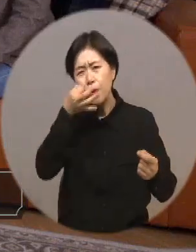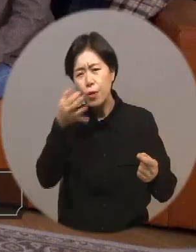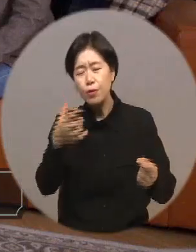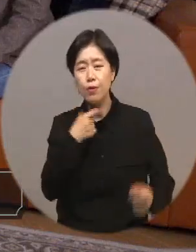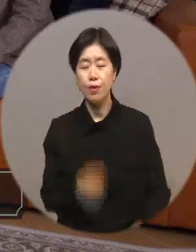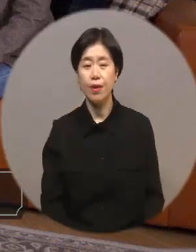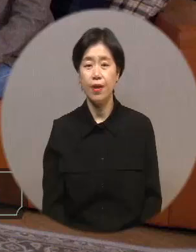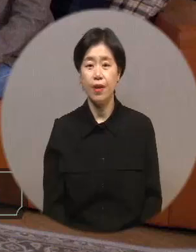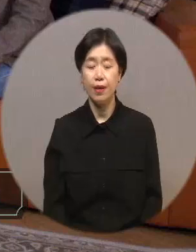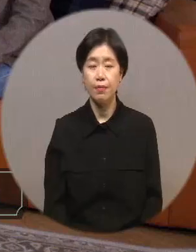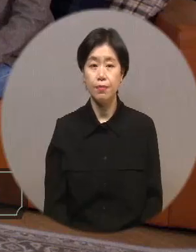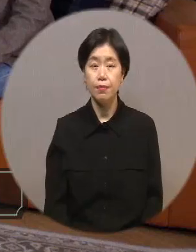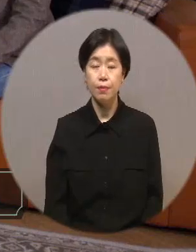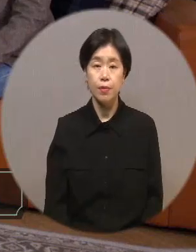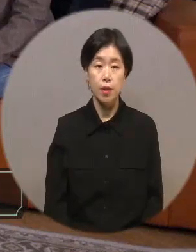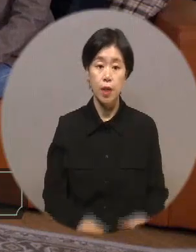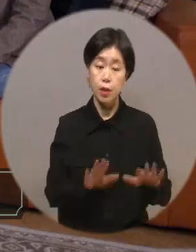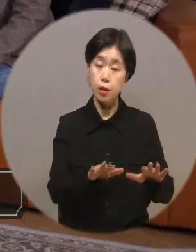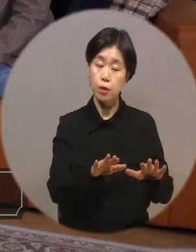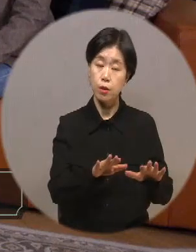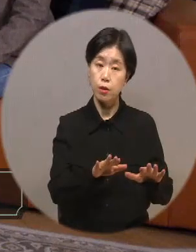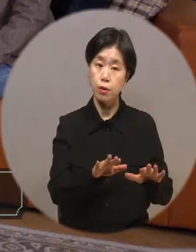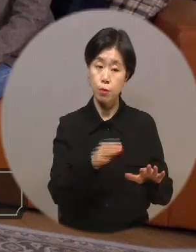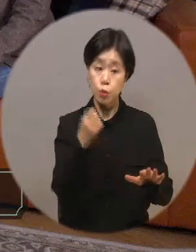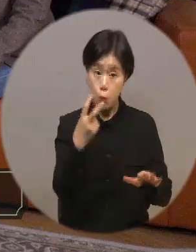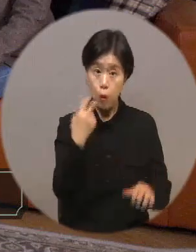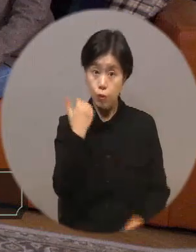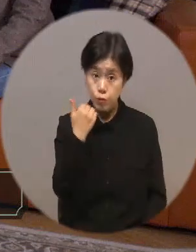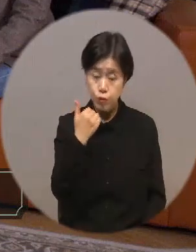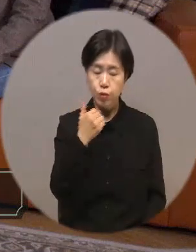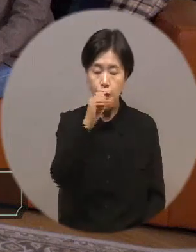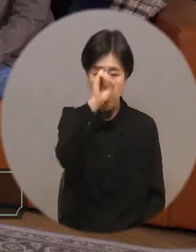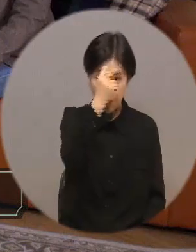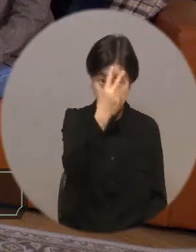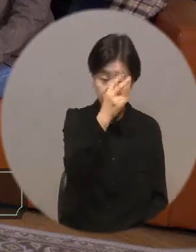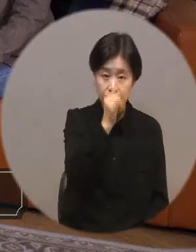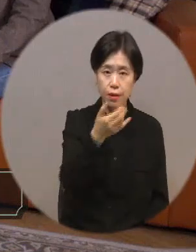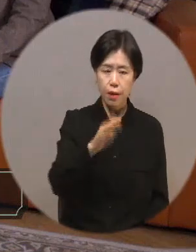이제 고2인데 이 아이는 저랑 유치원 때부터 살았어요. 그래서 지금